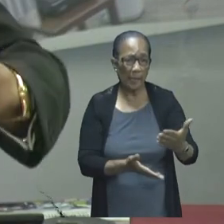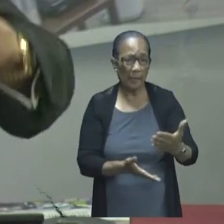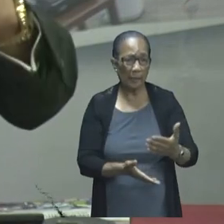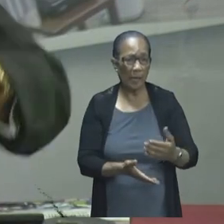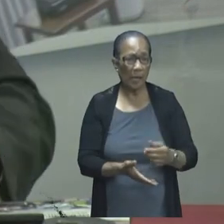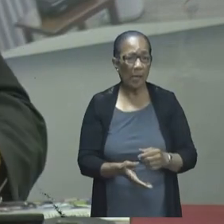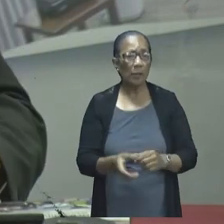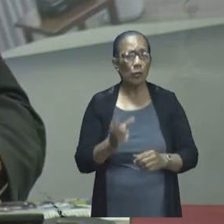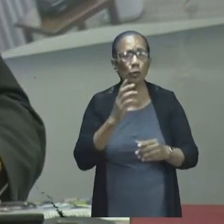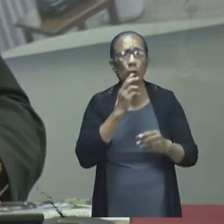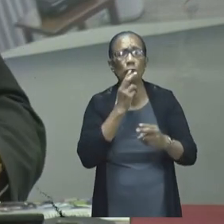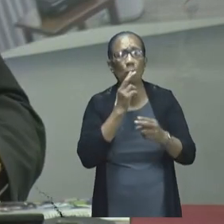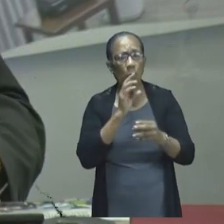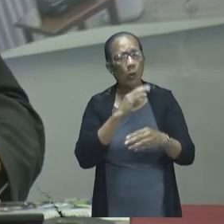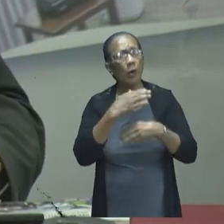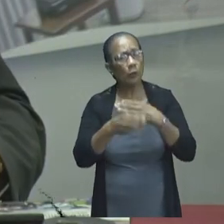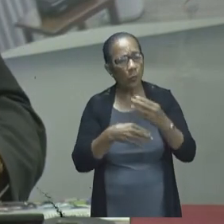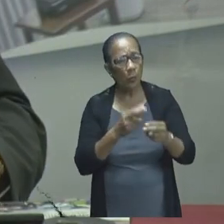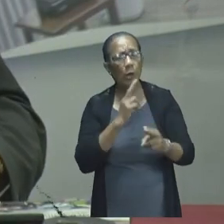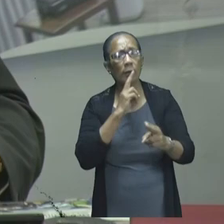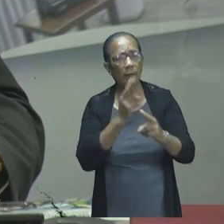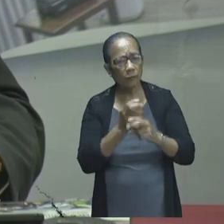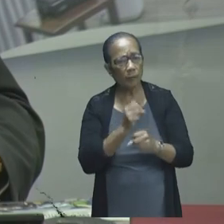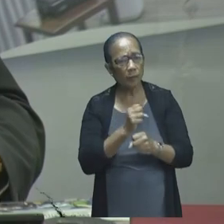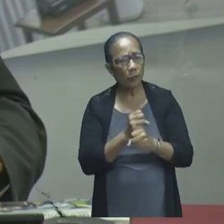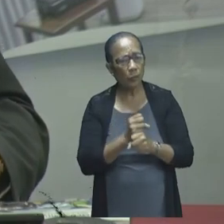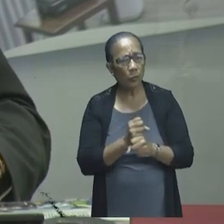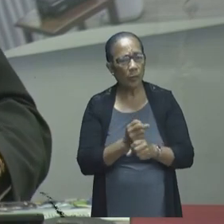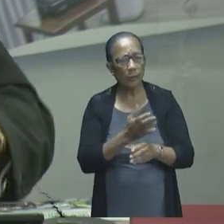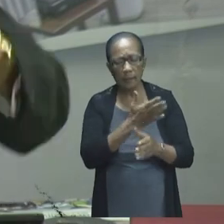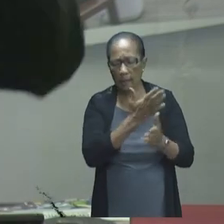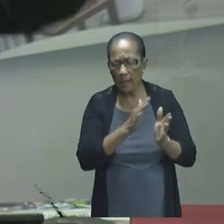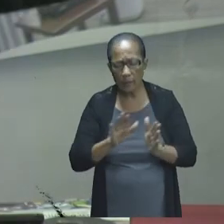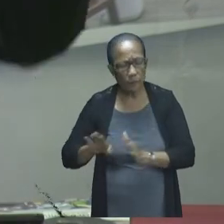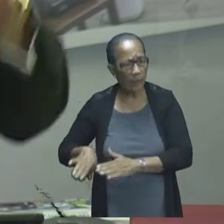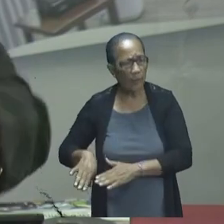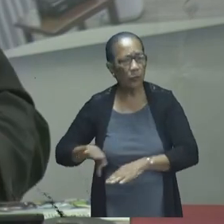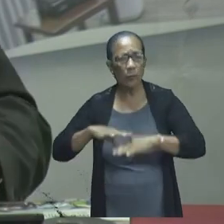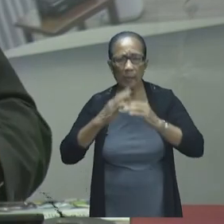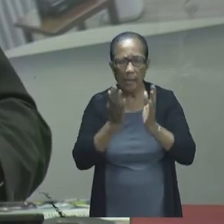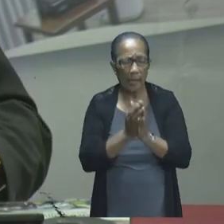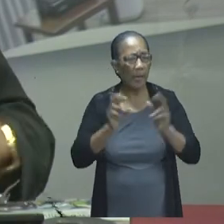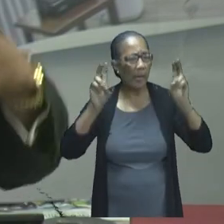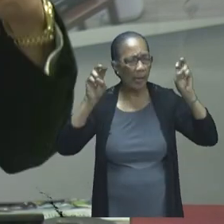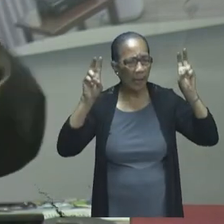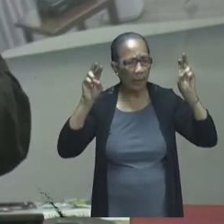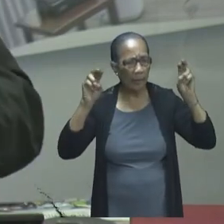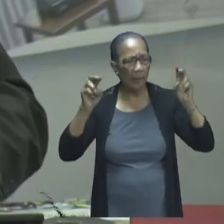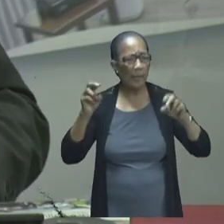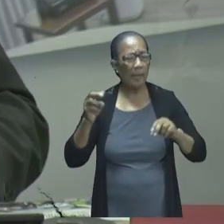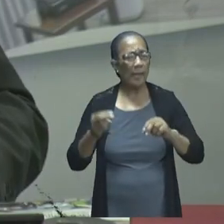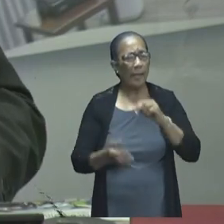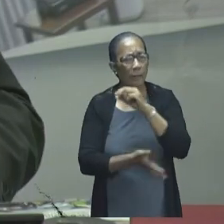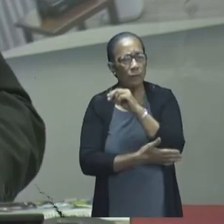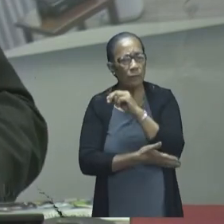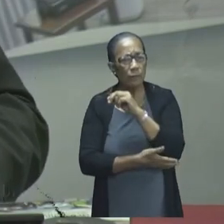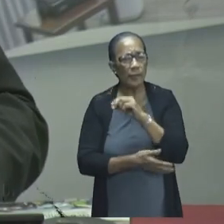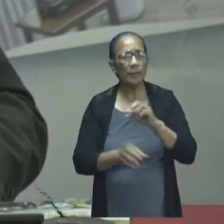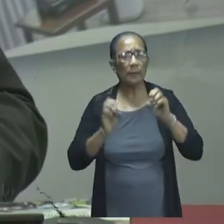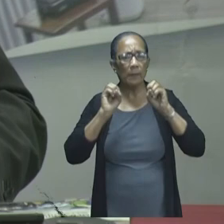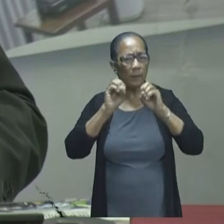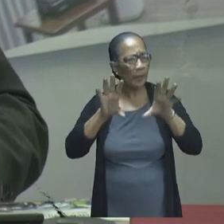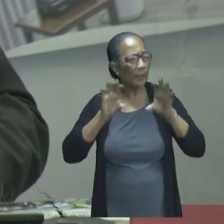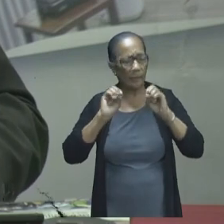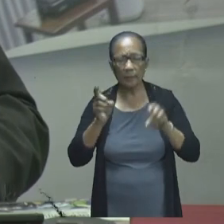het wordt besproken en we laten ons niet afleiden door allerlei issues en vlieg berichten en daar mee we bespreken met